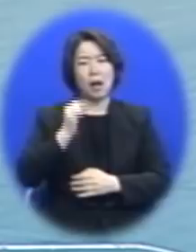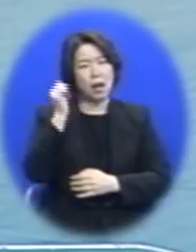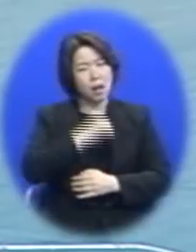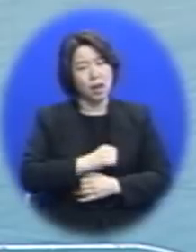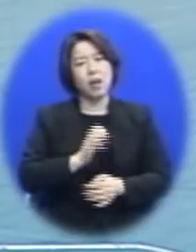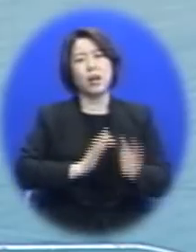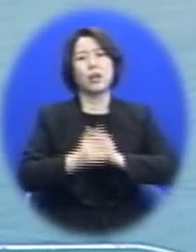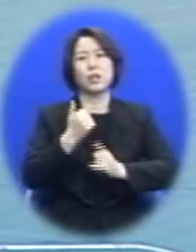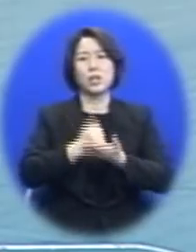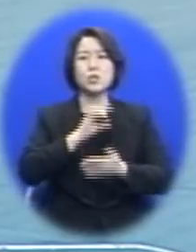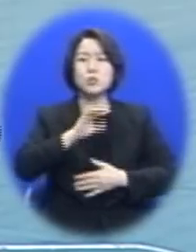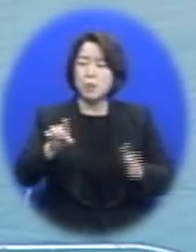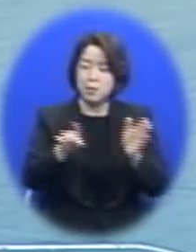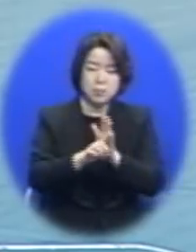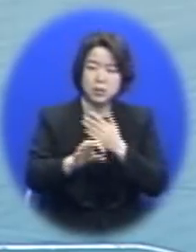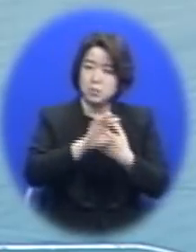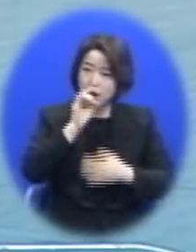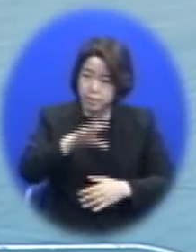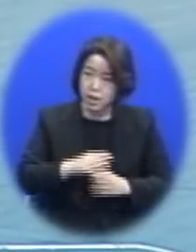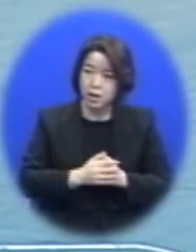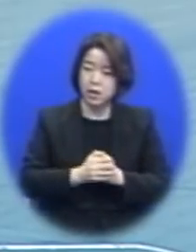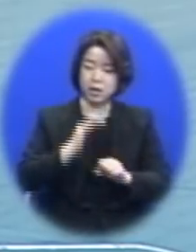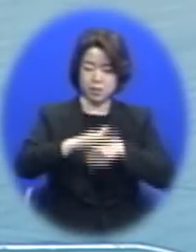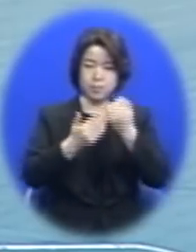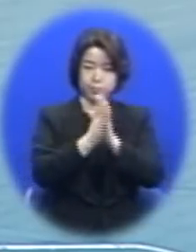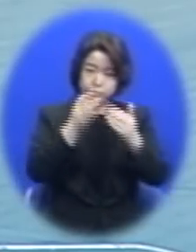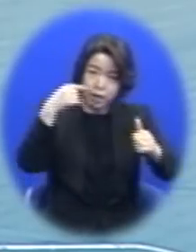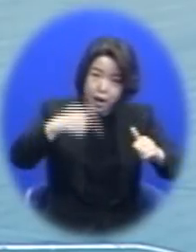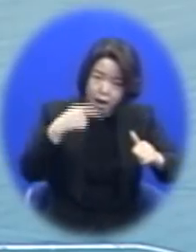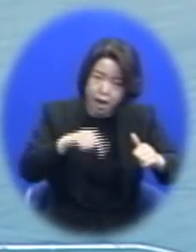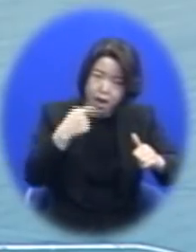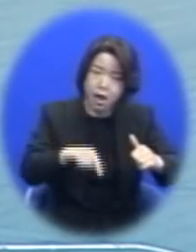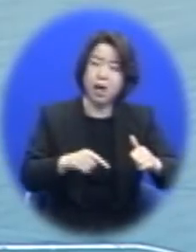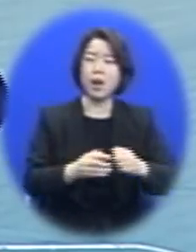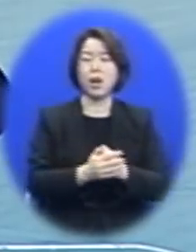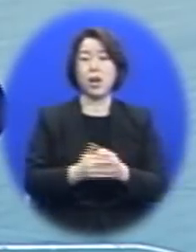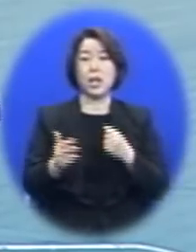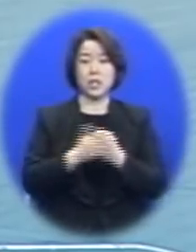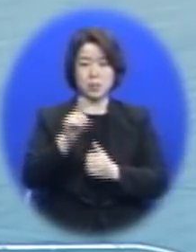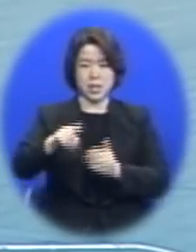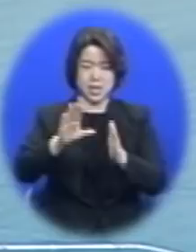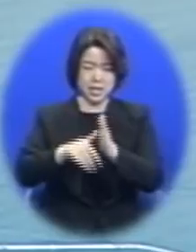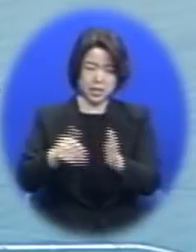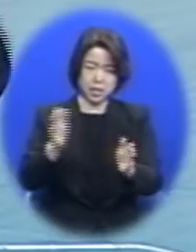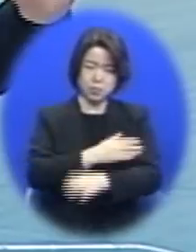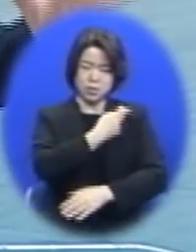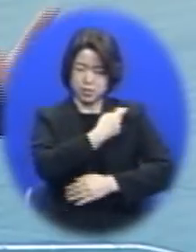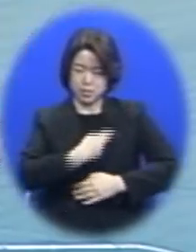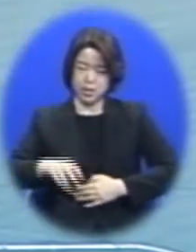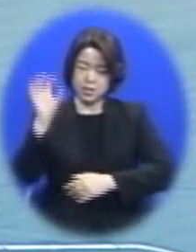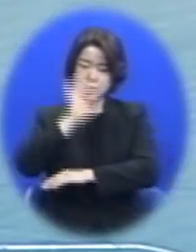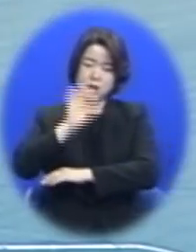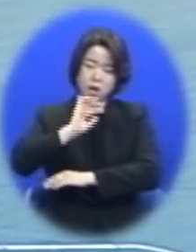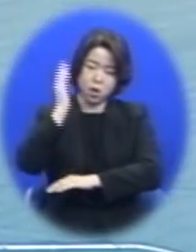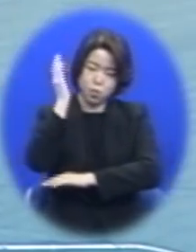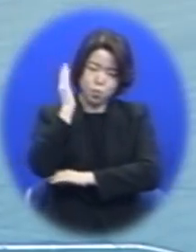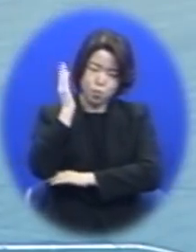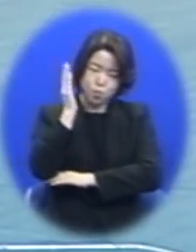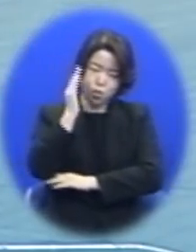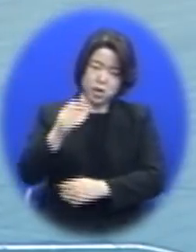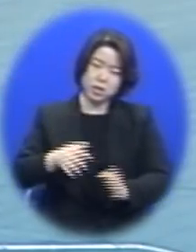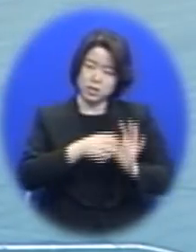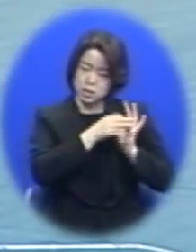그저 예수만 믿게 해서는 안되는 거구나 성경 말씀을 가르쳐야 되는 거고 그래서 그때부턴 제자훈련을 또 열심히 했대요